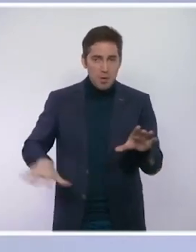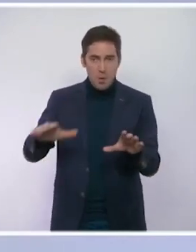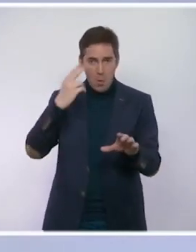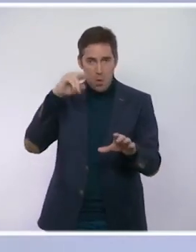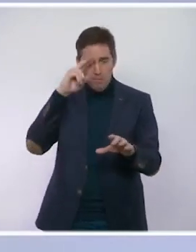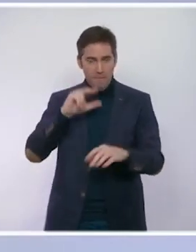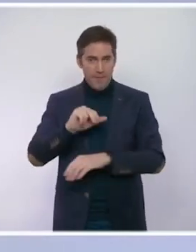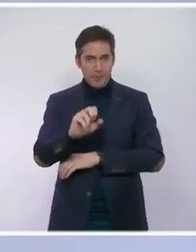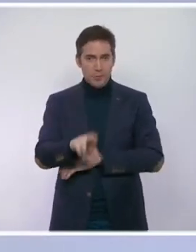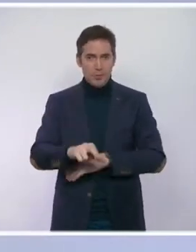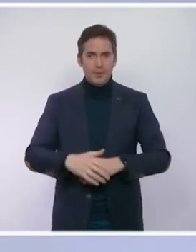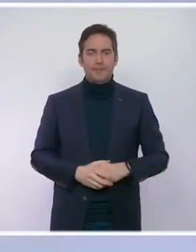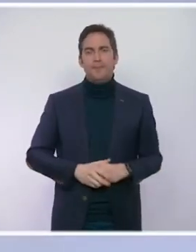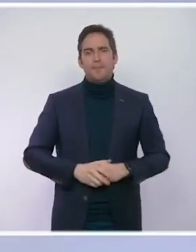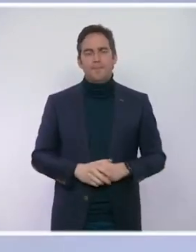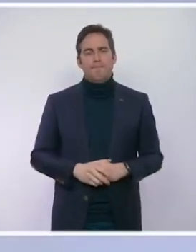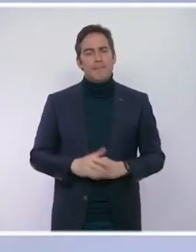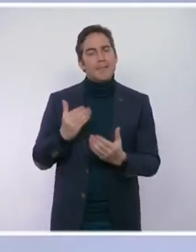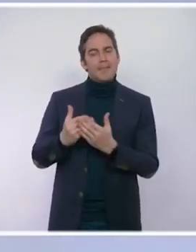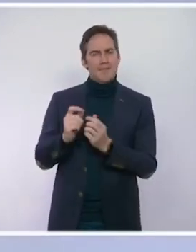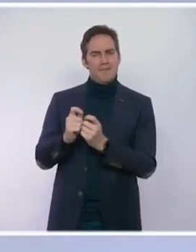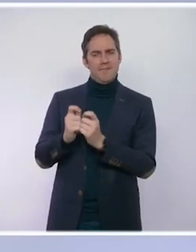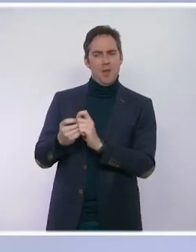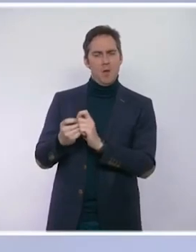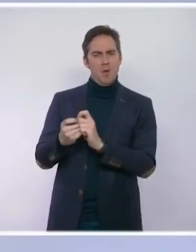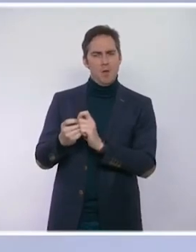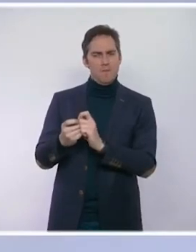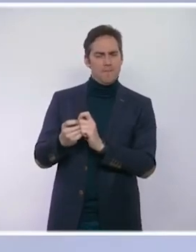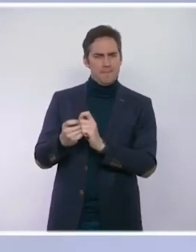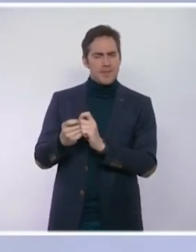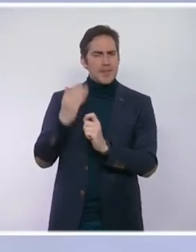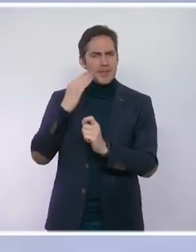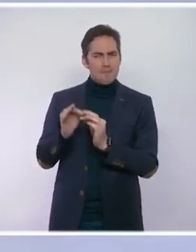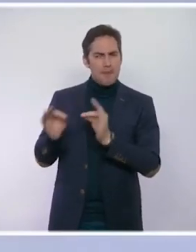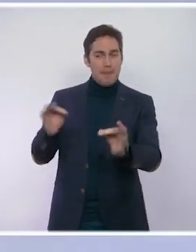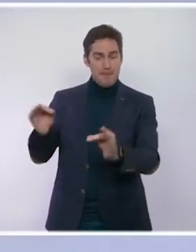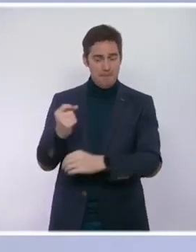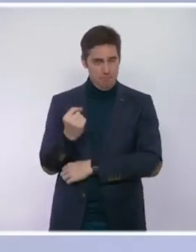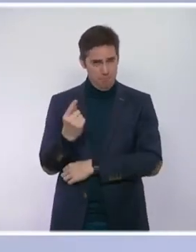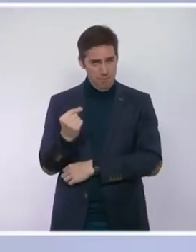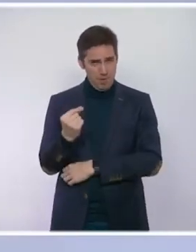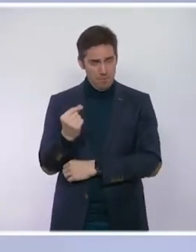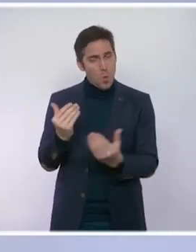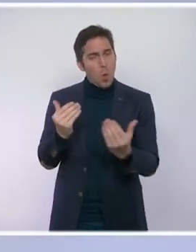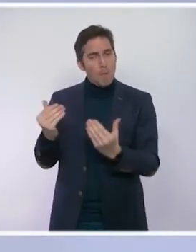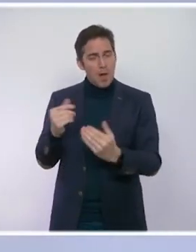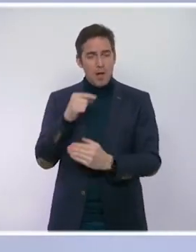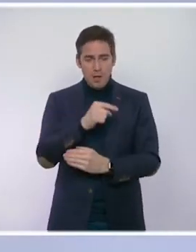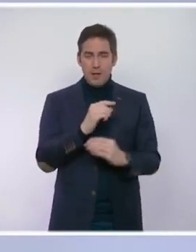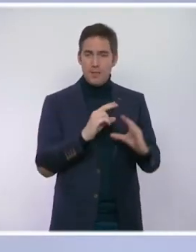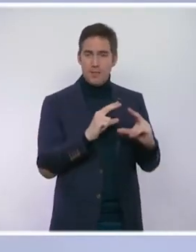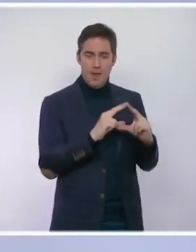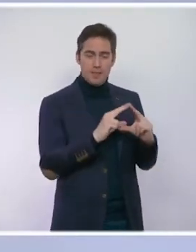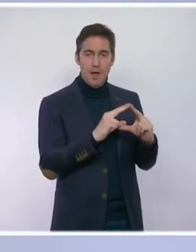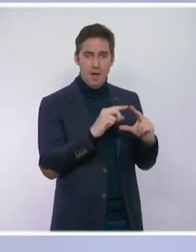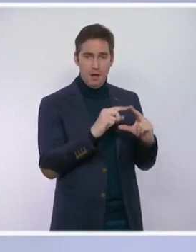prochaines semaines. Nous savons que ce variant est contagieux, extrêmement contagieux. Il se transmettrait bien plus fort que le variant